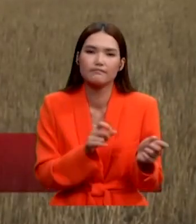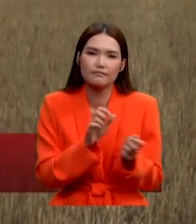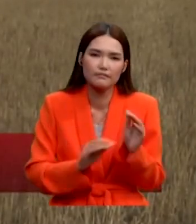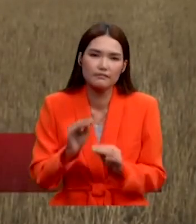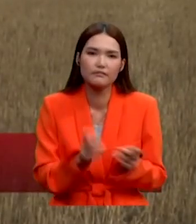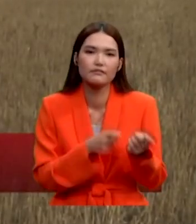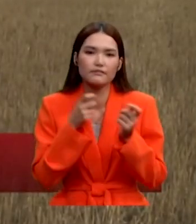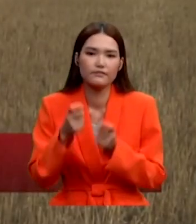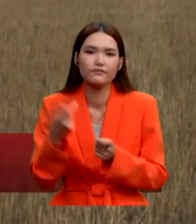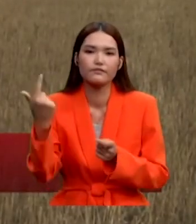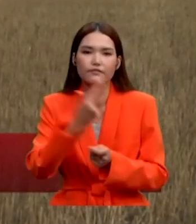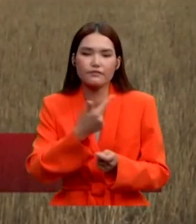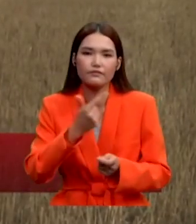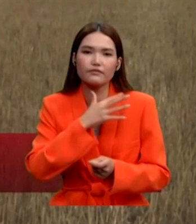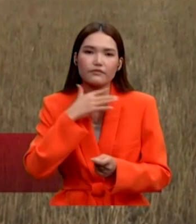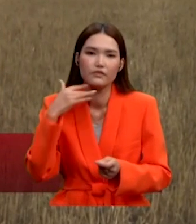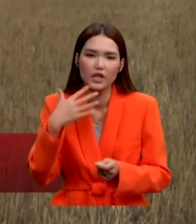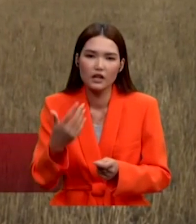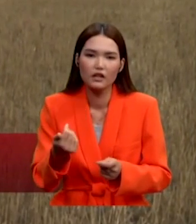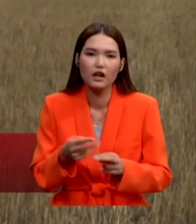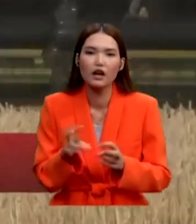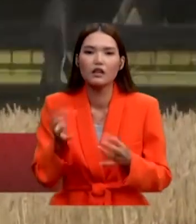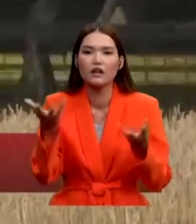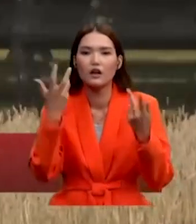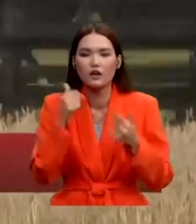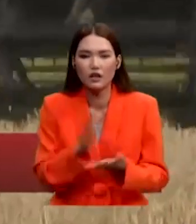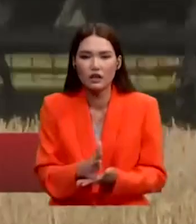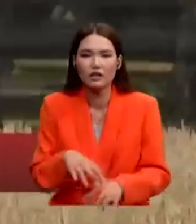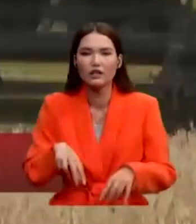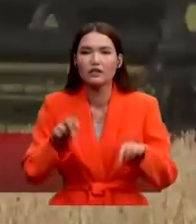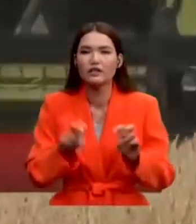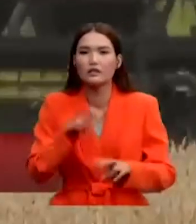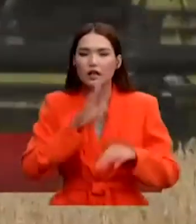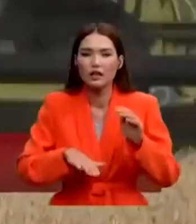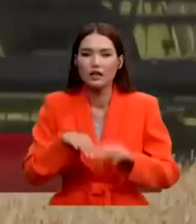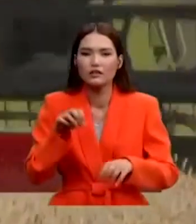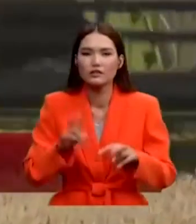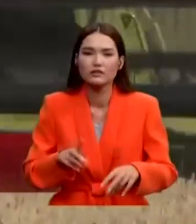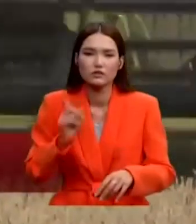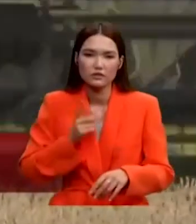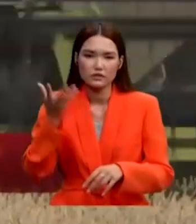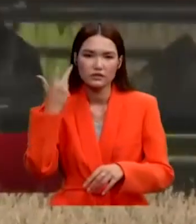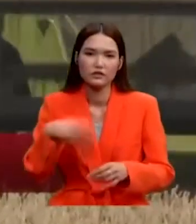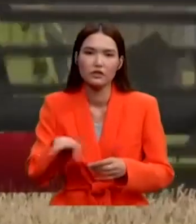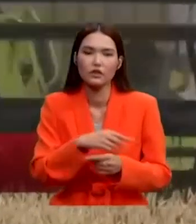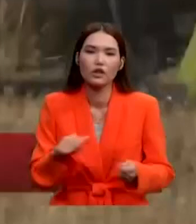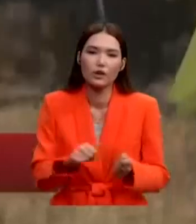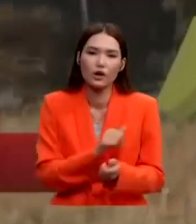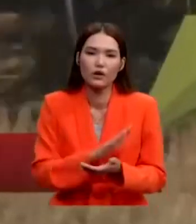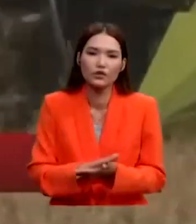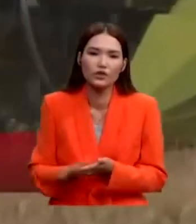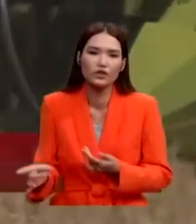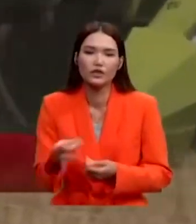ли дорожать мука и хлеб, когда и насколько, специалисты делать пока не берутся. Ждут конца уборки в зерносеющих